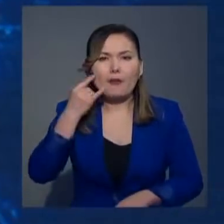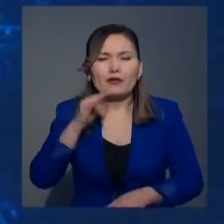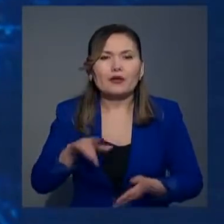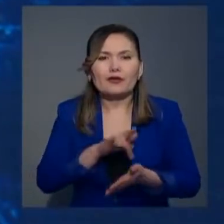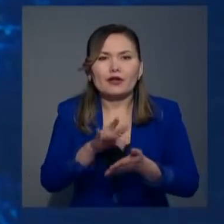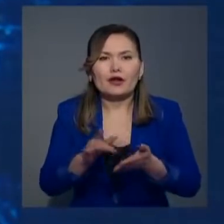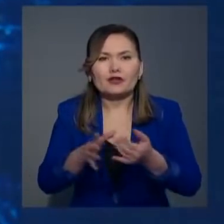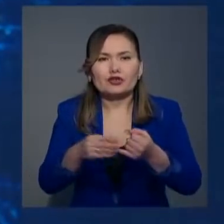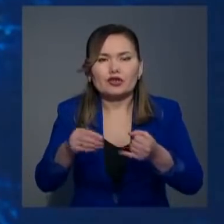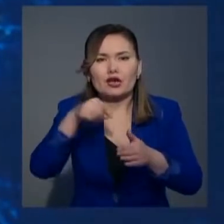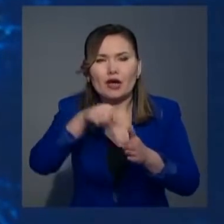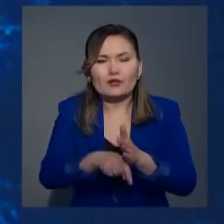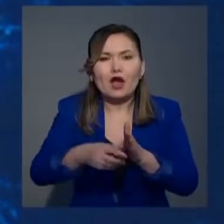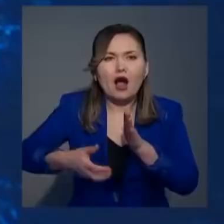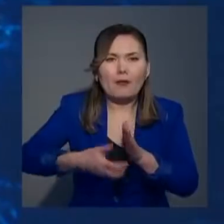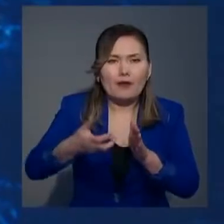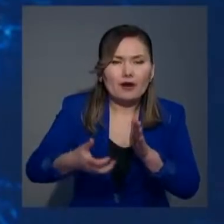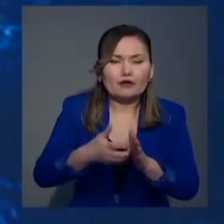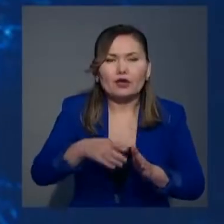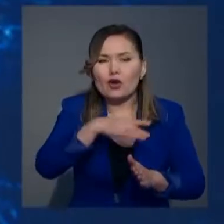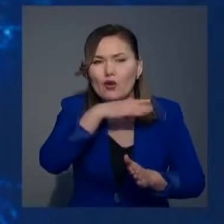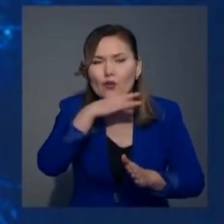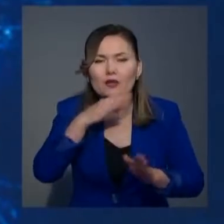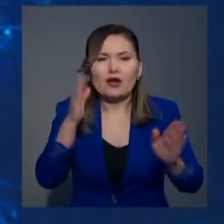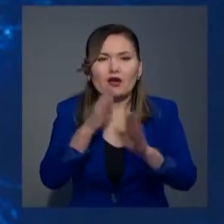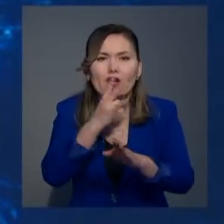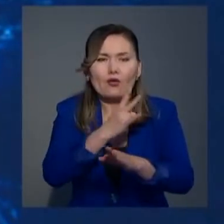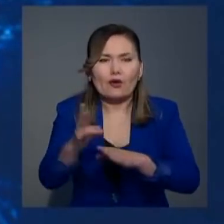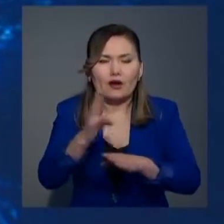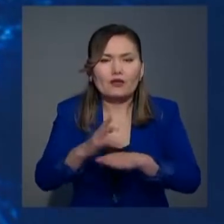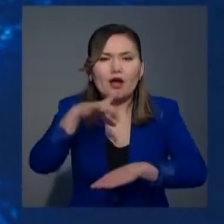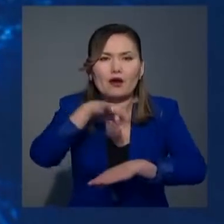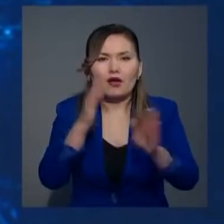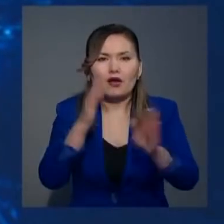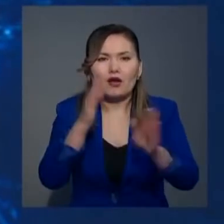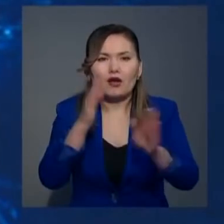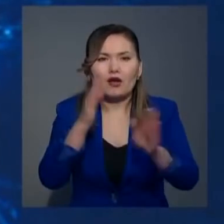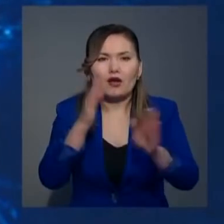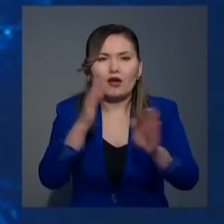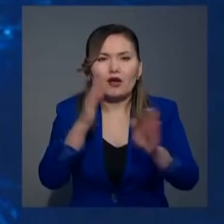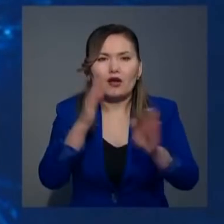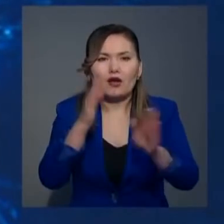Павлодарда жер қойнауын пайдаланушылар экологияға шамамен 3 миллиард теңгеден астам шығын келтірген.